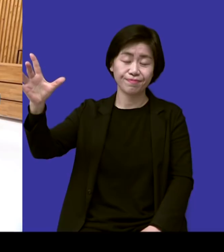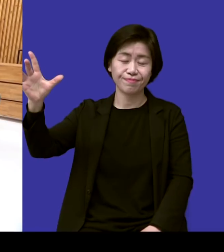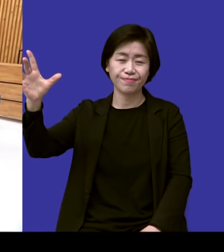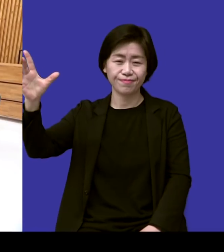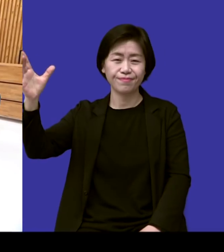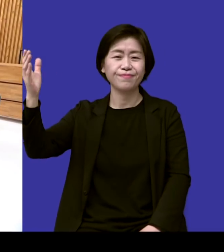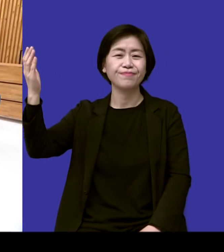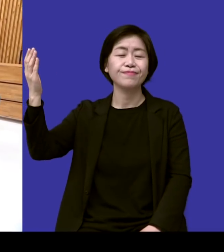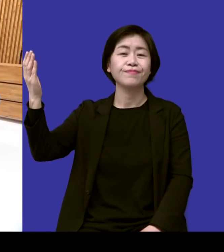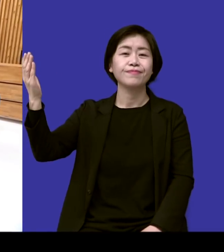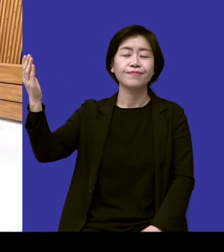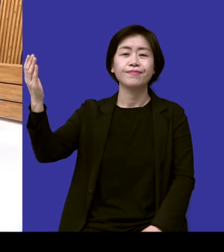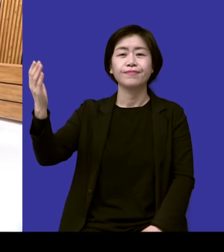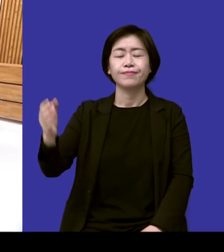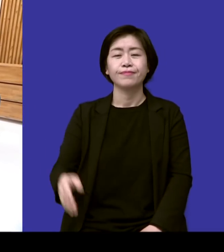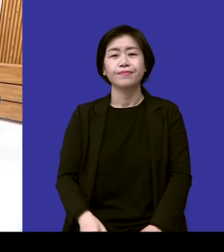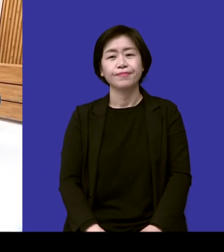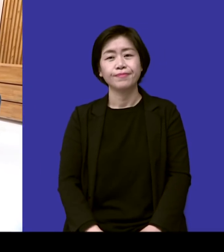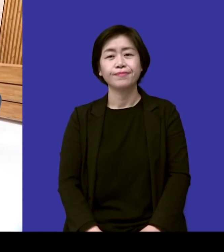예수뿐이네.